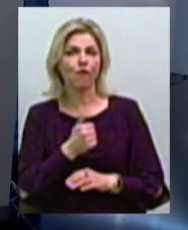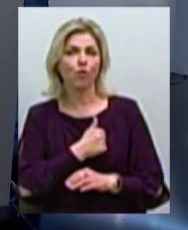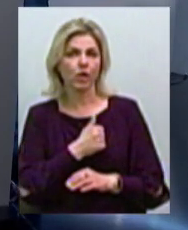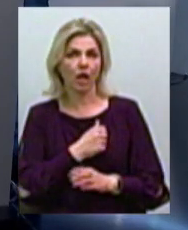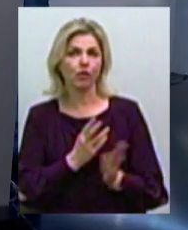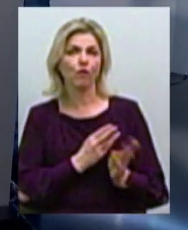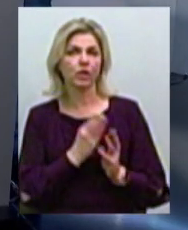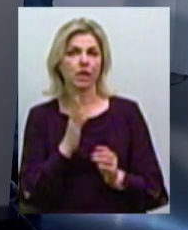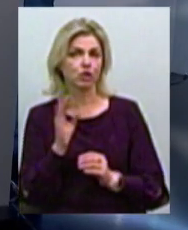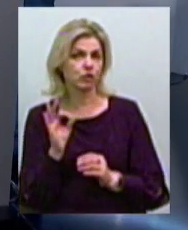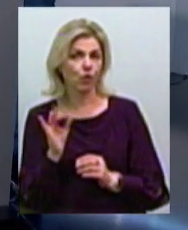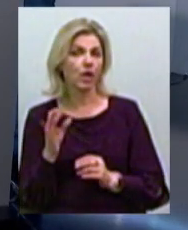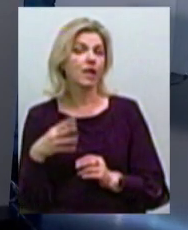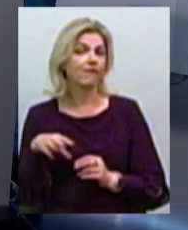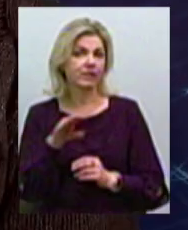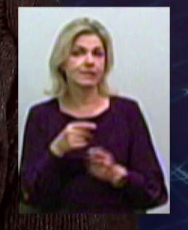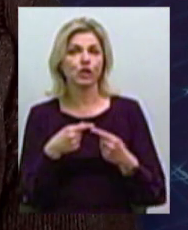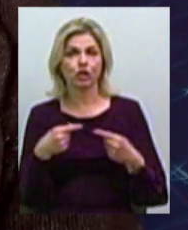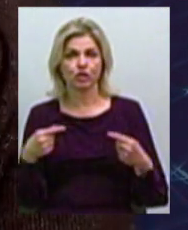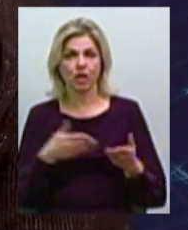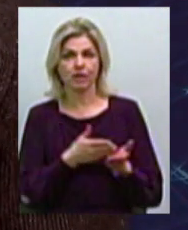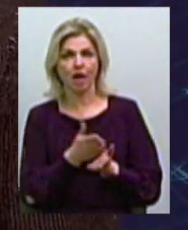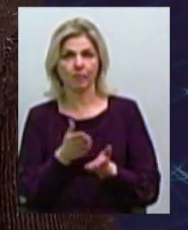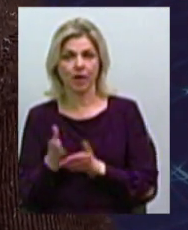волонтерство. І всі інші напрямки